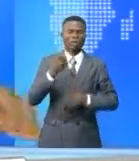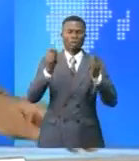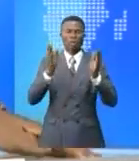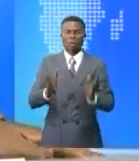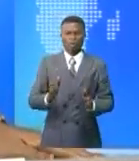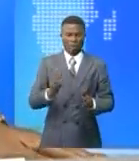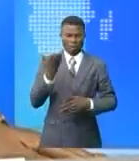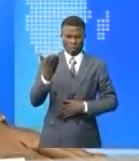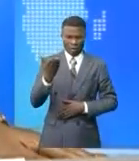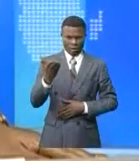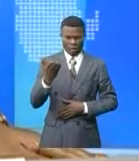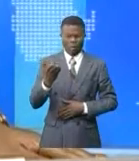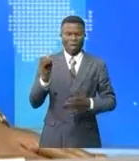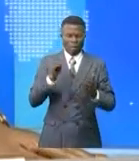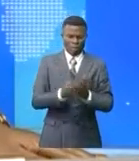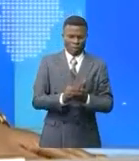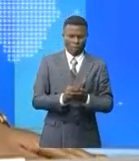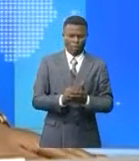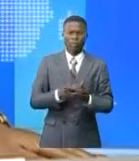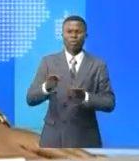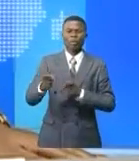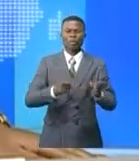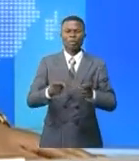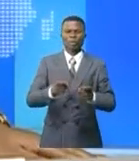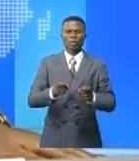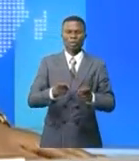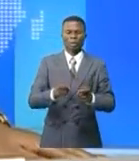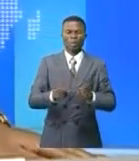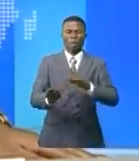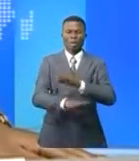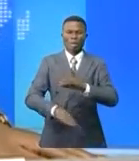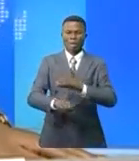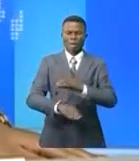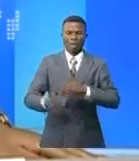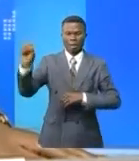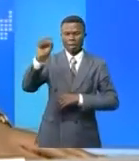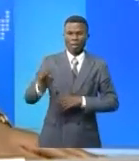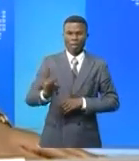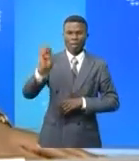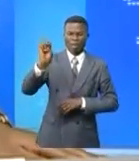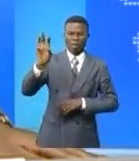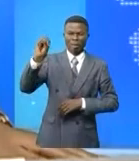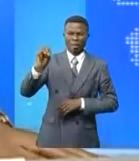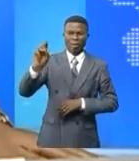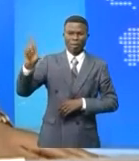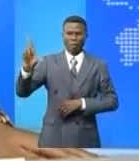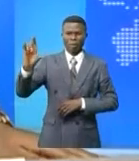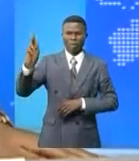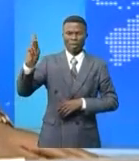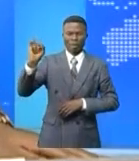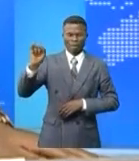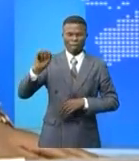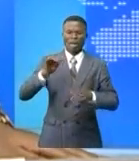ce commentaire. Autre chose, la gestion du sous-bassin de la Semouliki préoccupe au plus haut niveau le gouvernement de